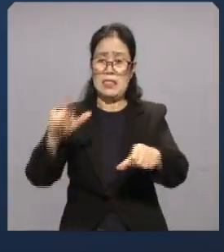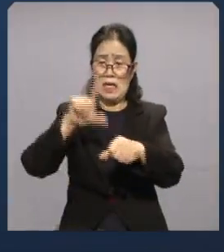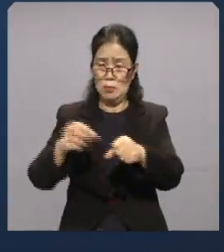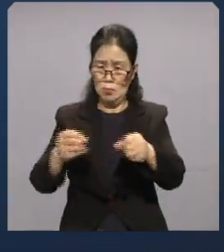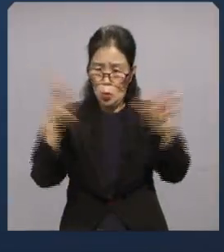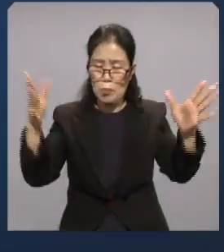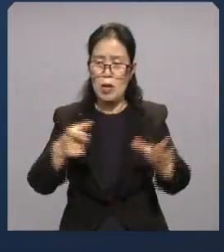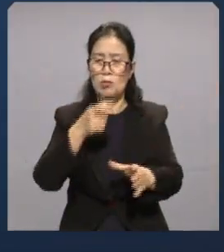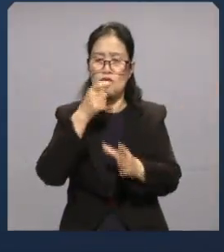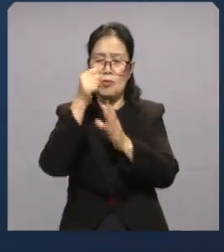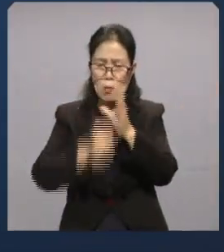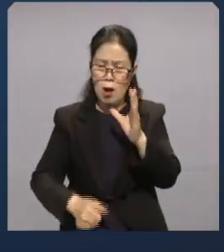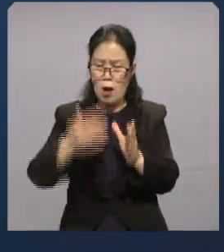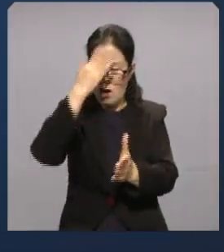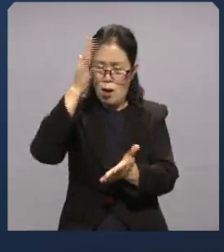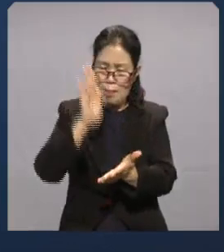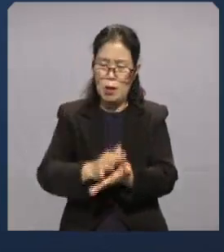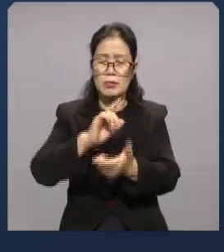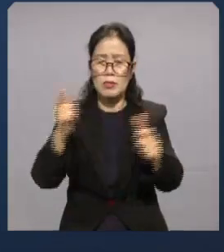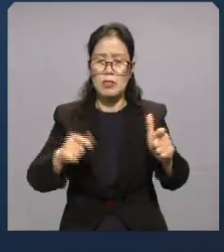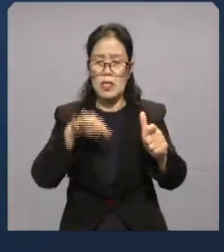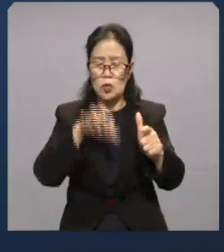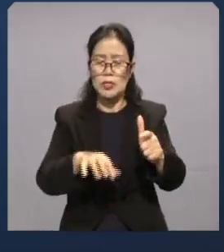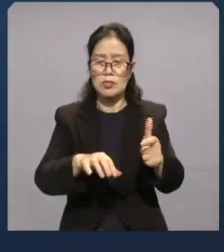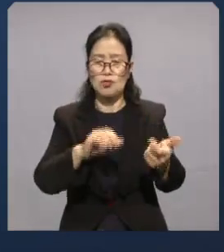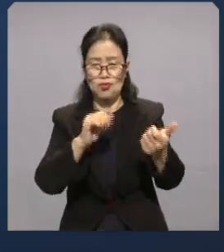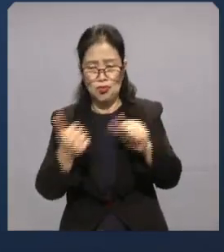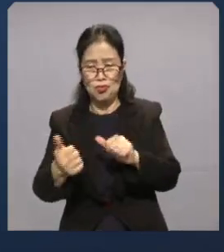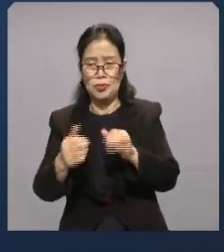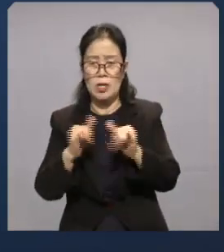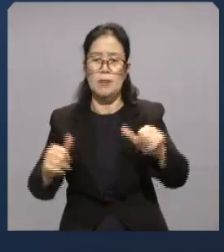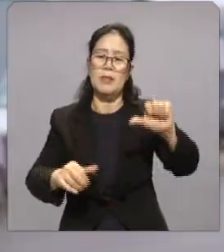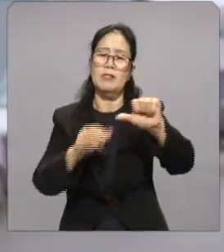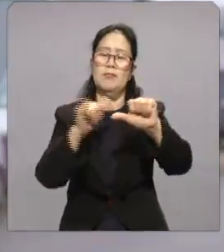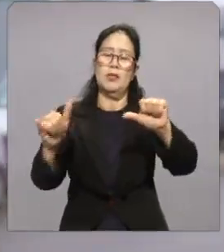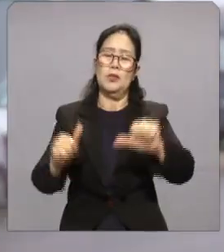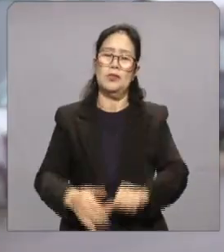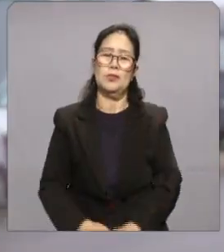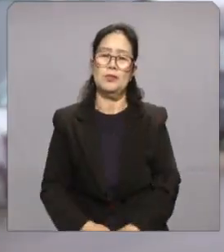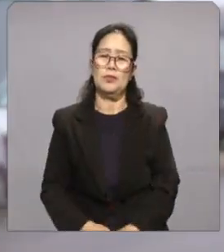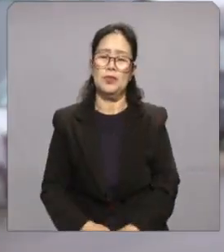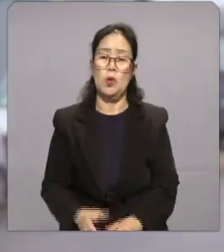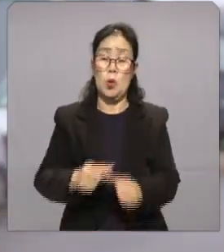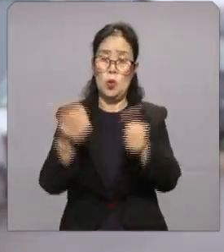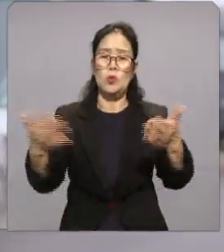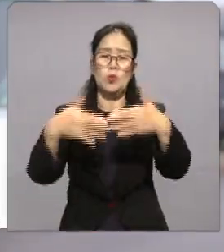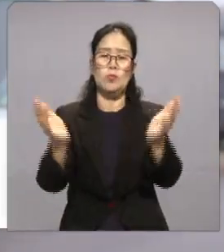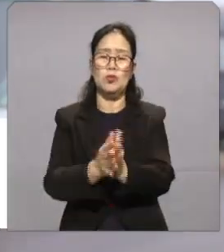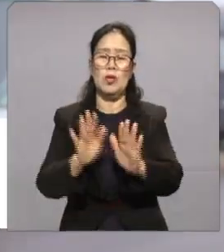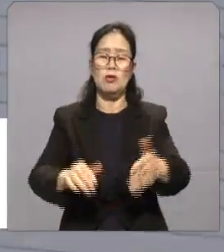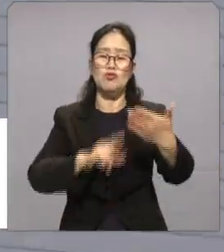사고와 익사, 온열 질환 등까지 이곳에서 올해 목숨을 잃은 사람만 5명입니다. 고용노동부에 따르면